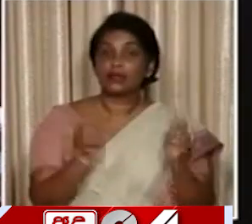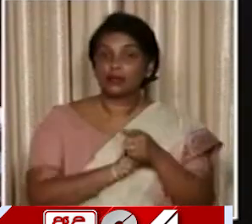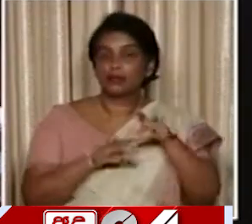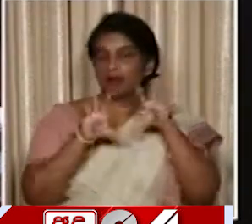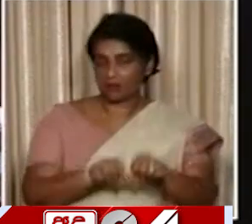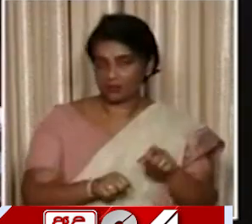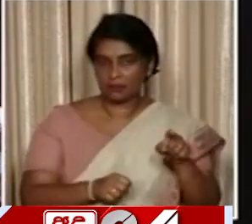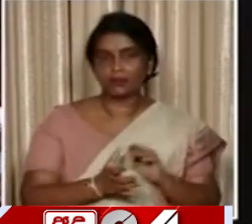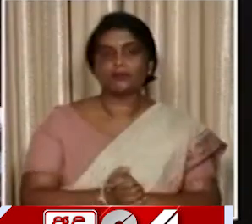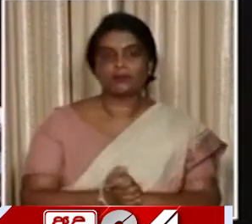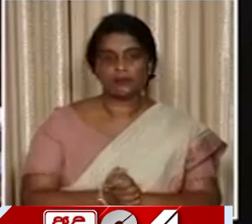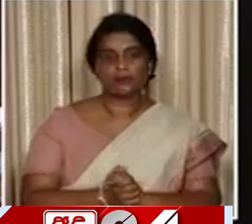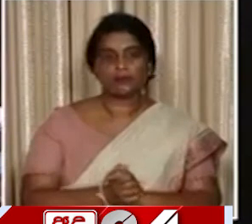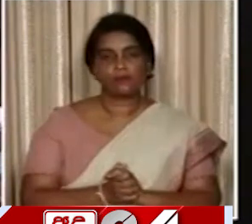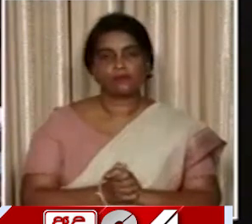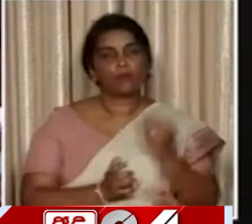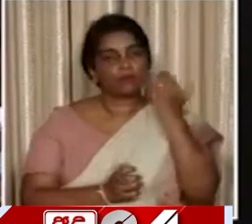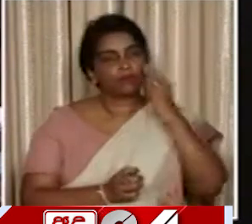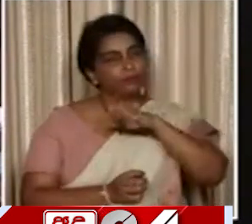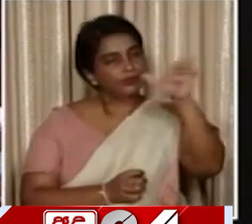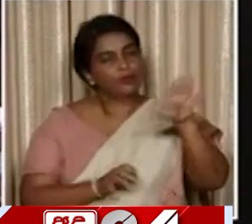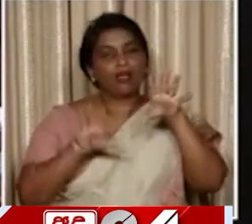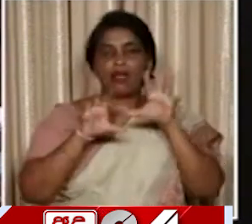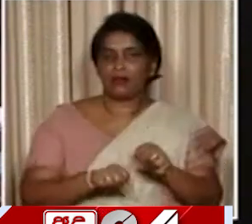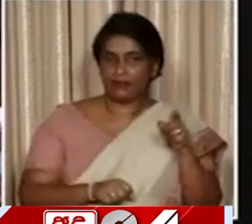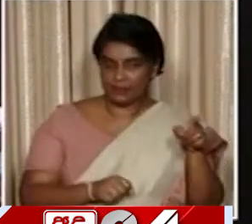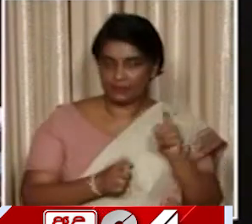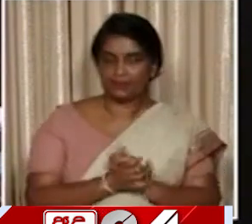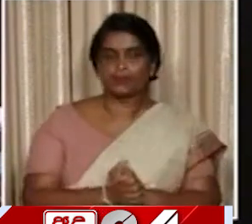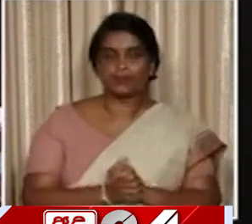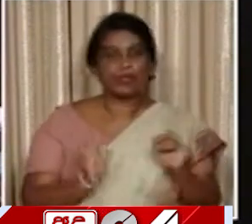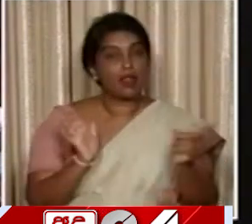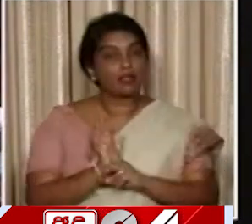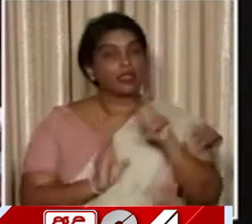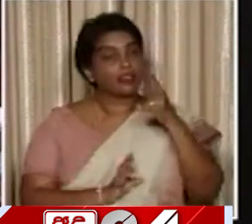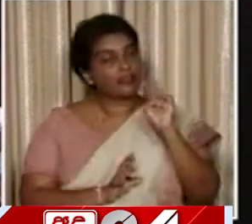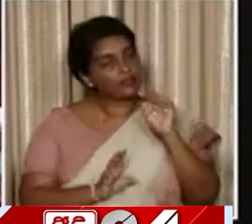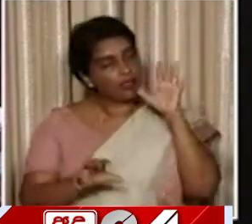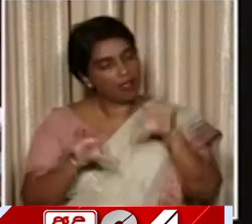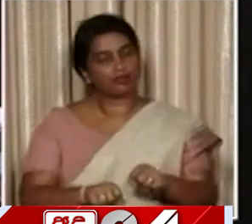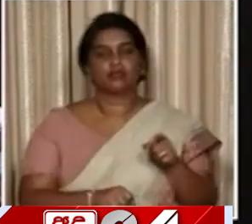waiti. Hama siril purawesiyekotama aiti. Laksha 220 aiti.